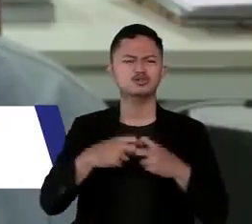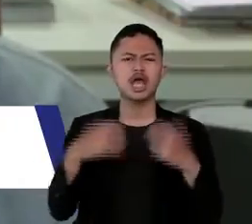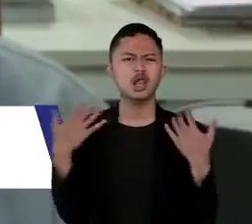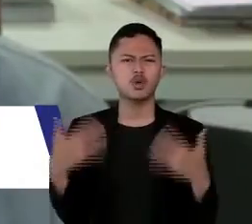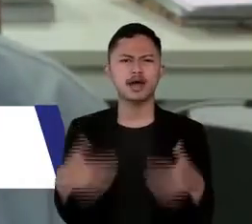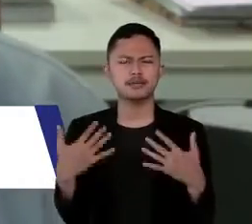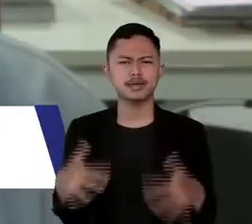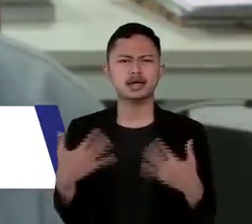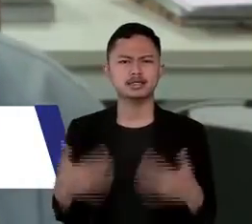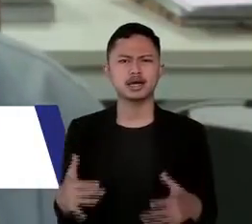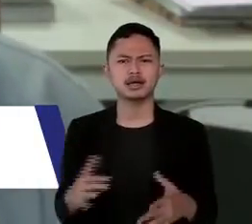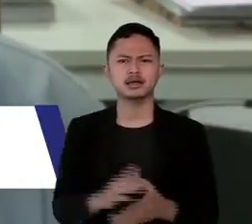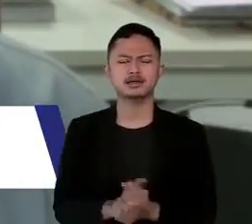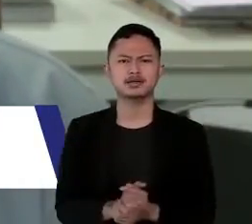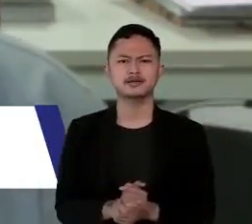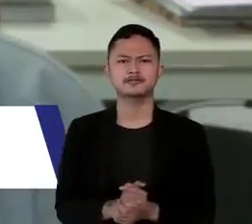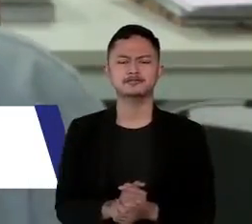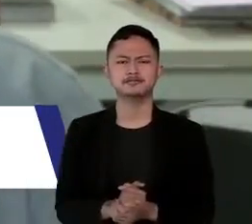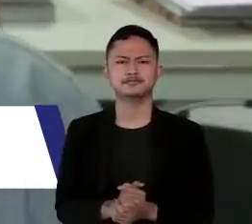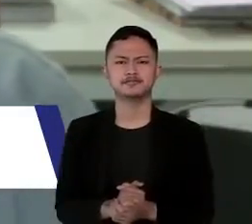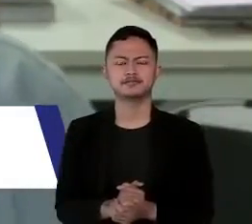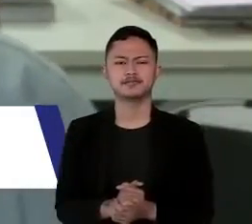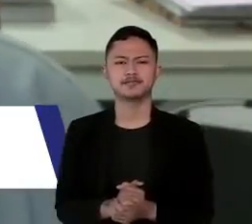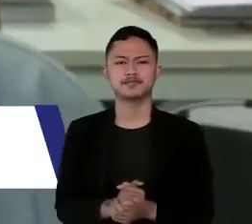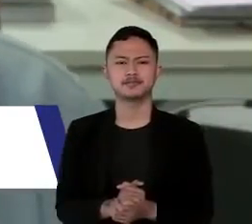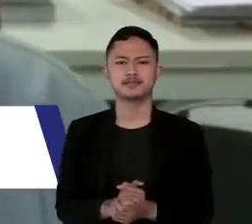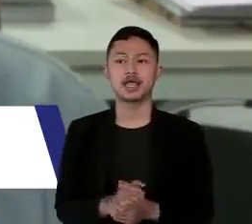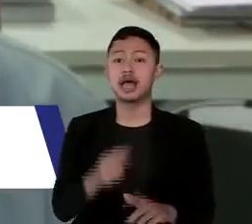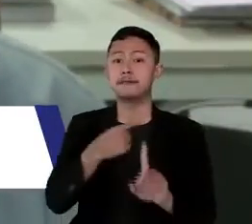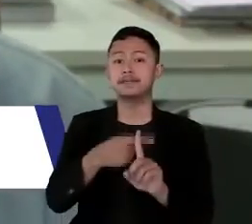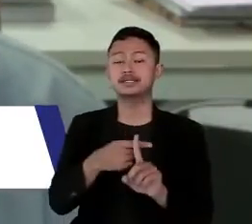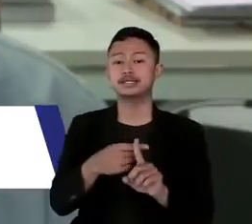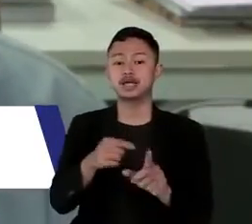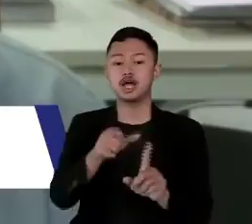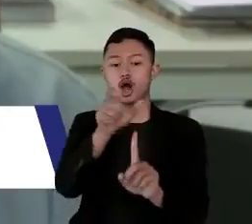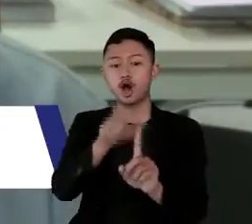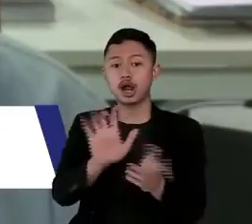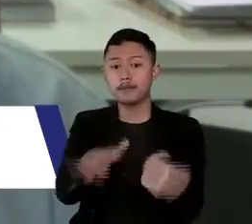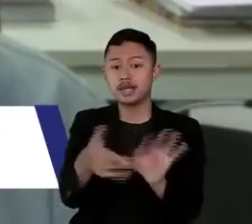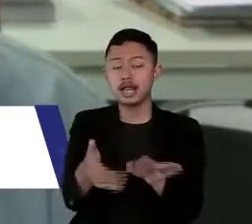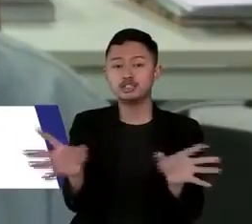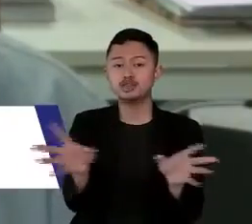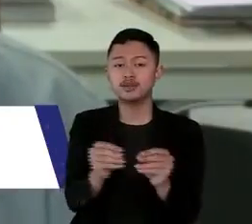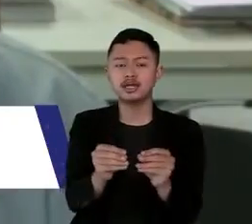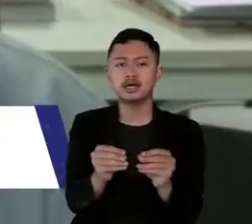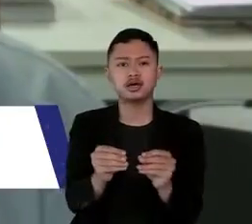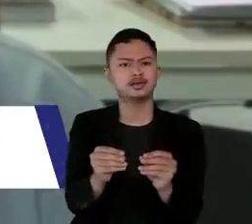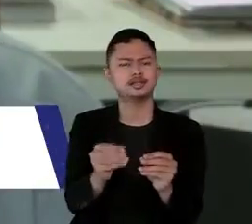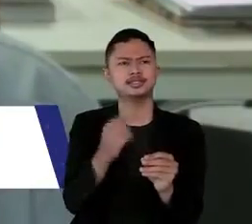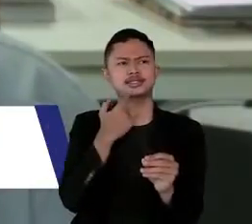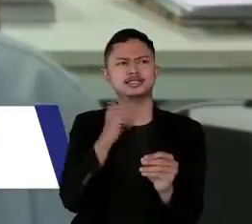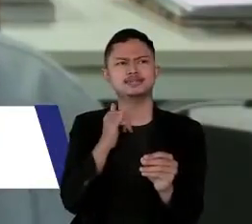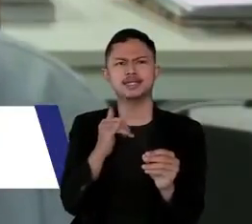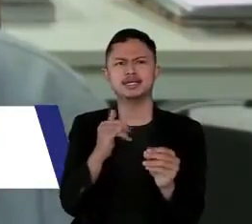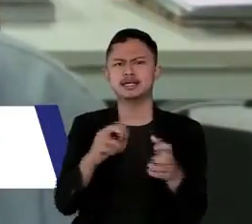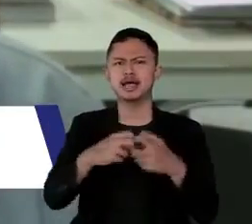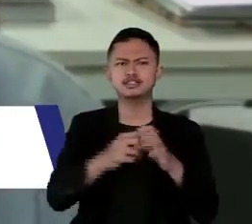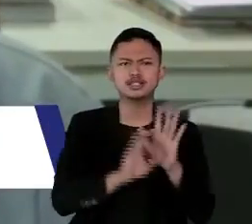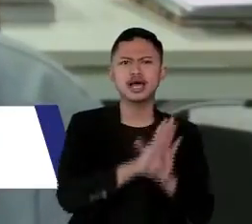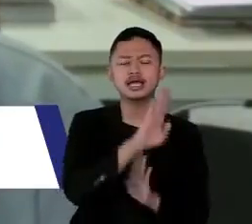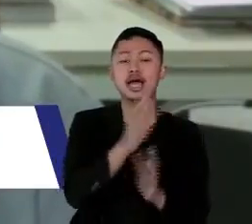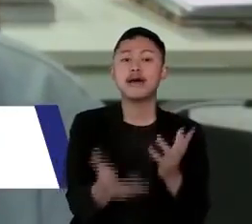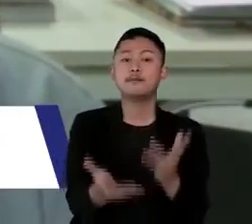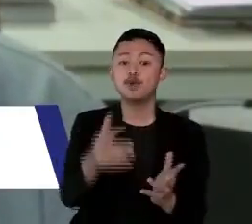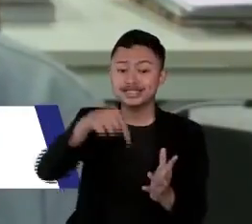kasusnya di Malaysia meningkat dan juga kasus Zaki jumlah orang meninggal dunia juga membandingkan aja